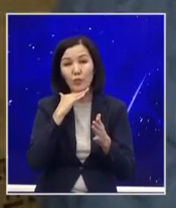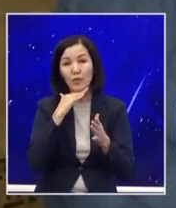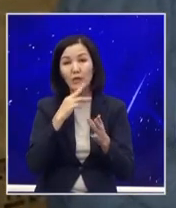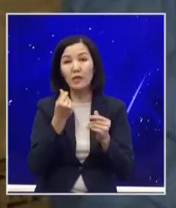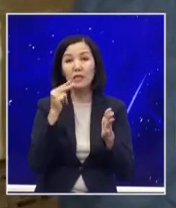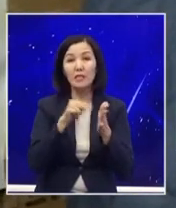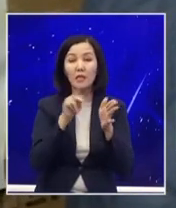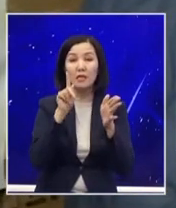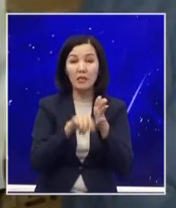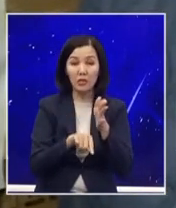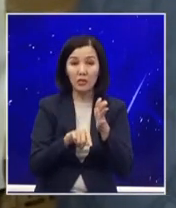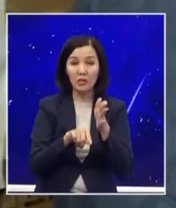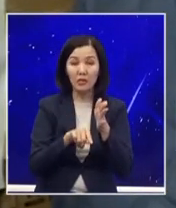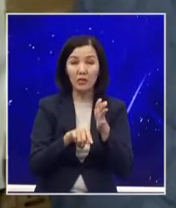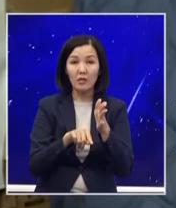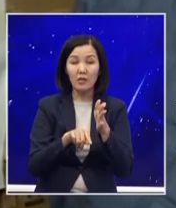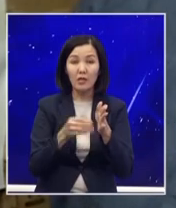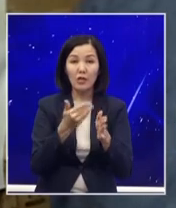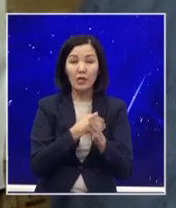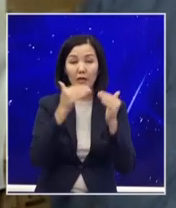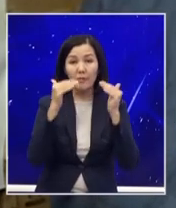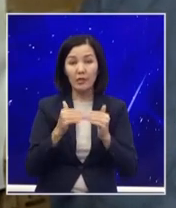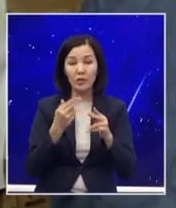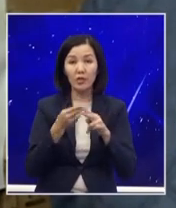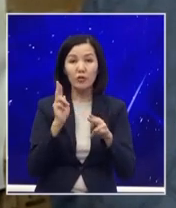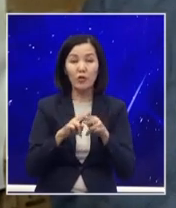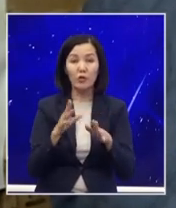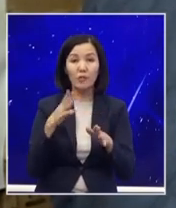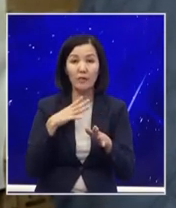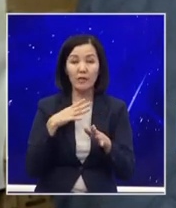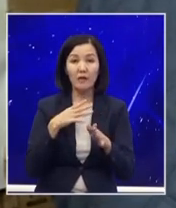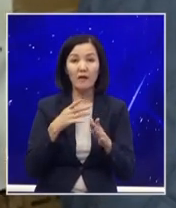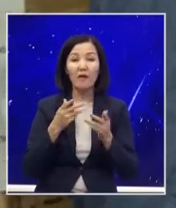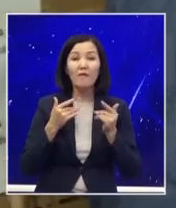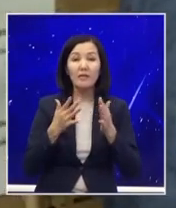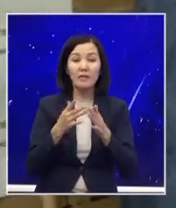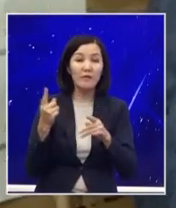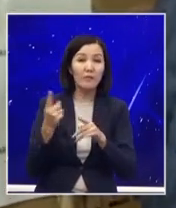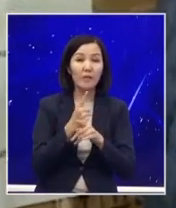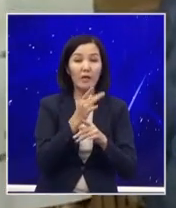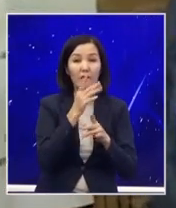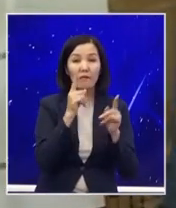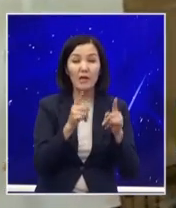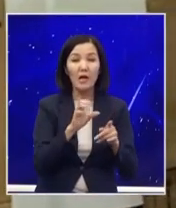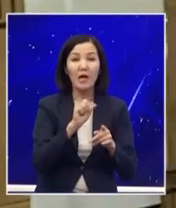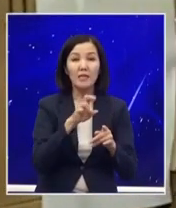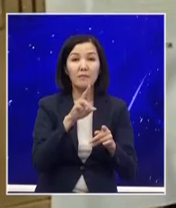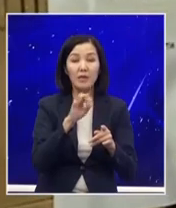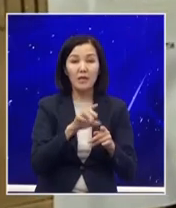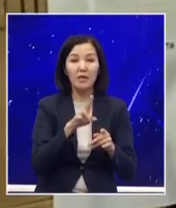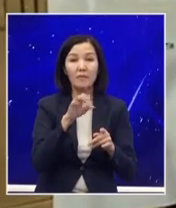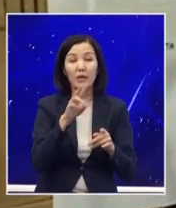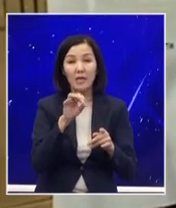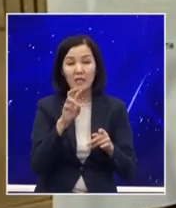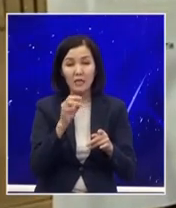для населения, вот жаропонижающие, которые были вот востребованы в первую волну, это был аспирин,